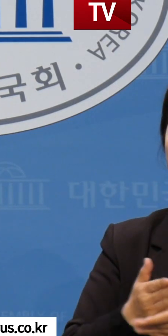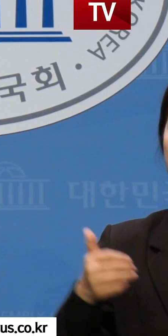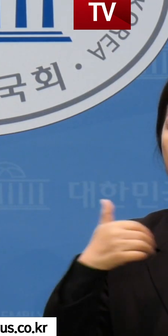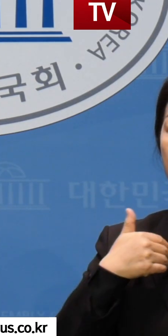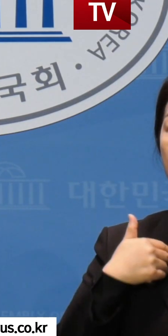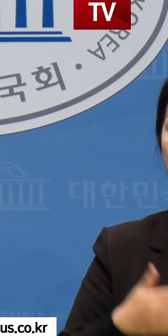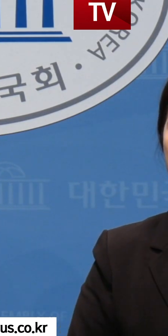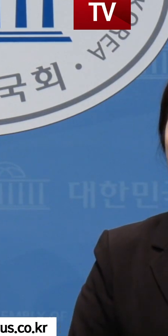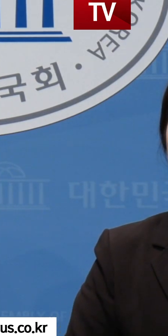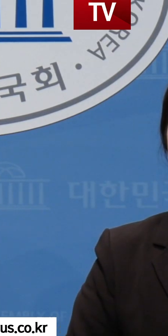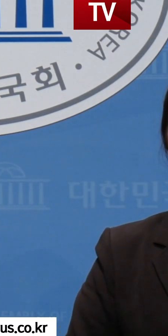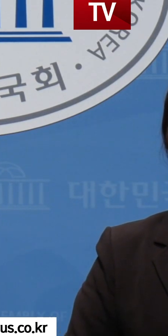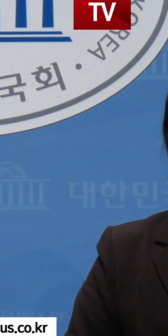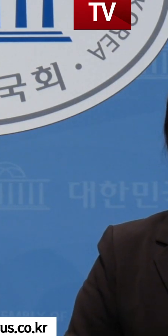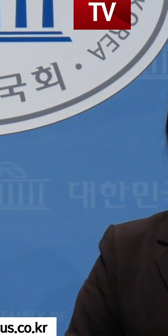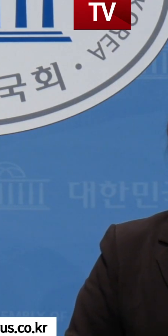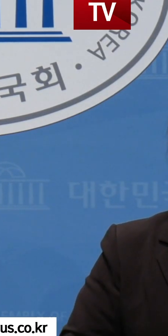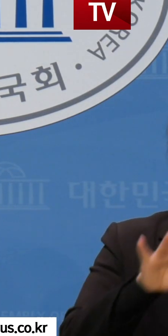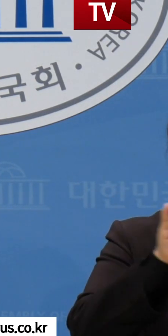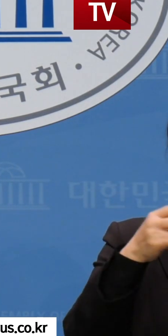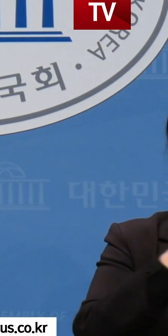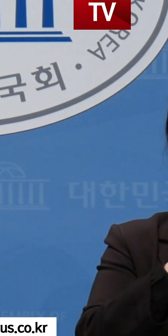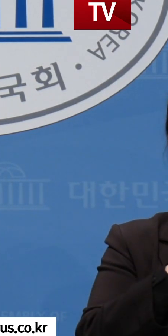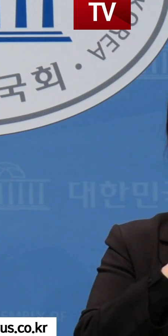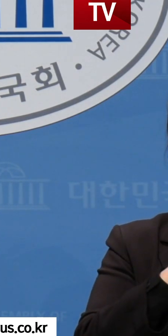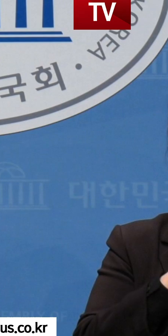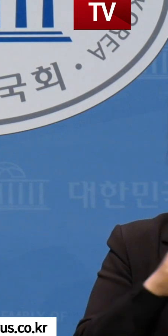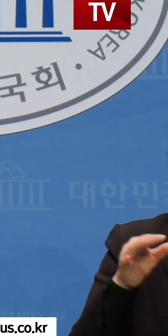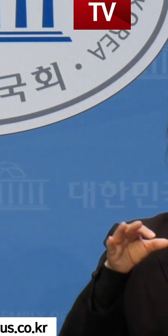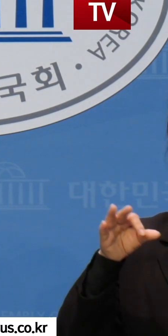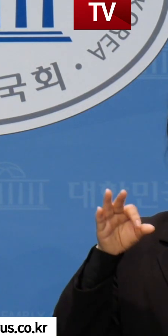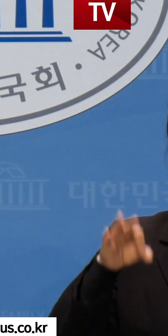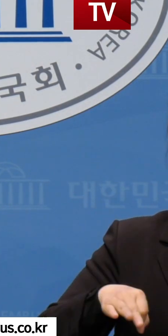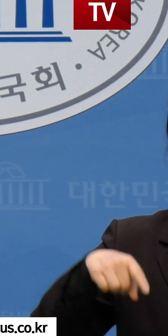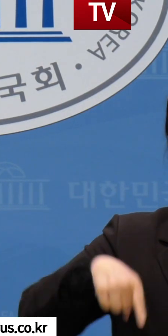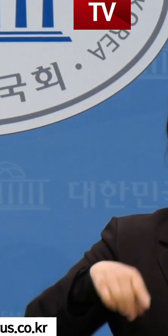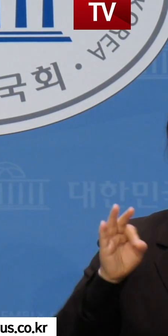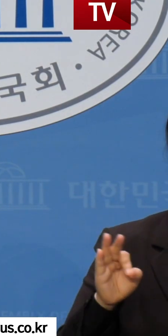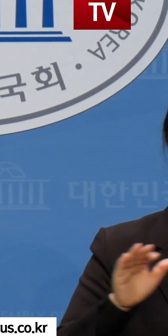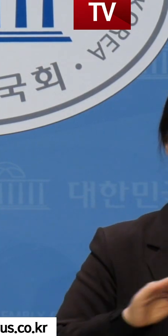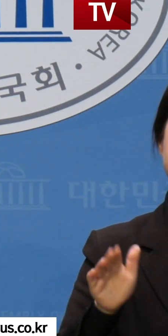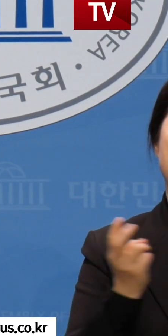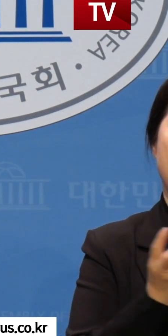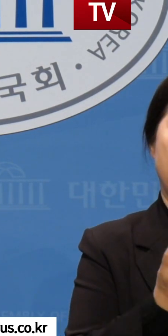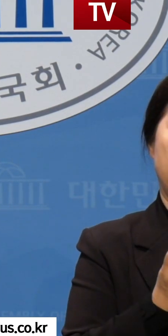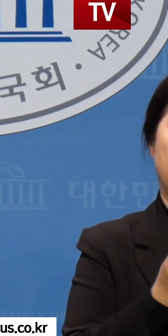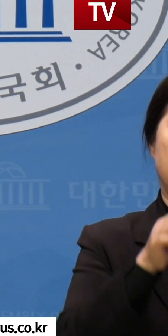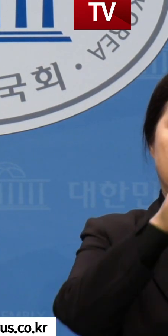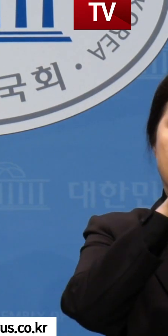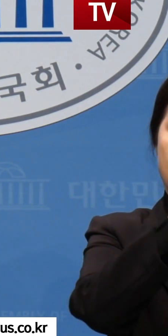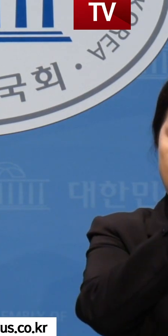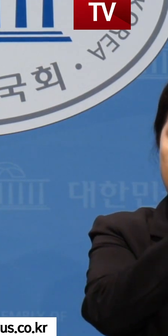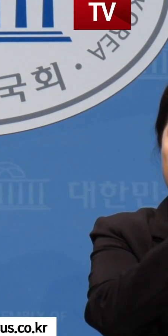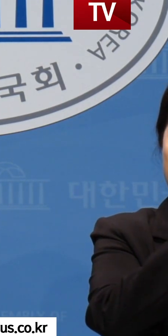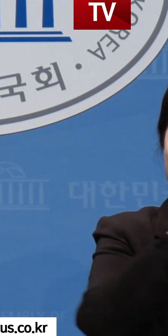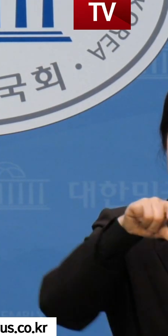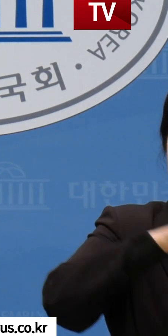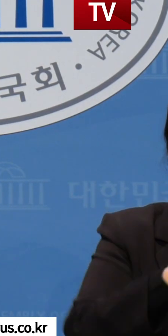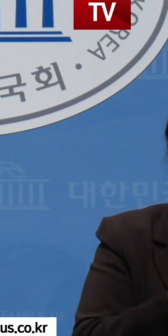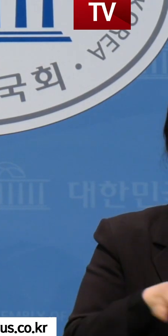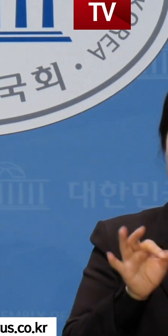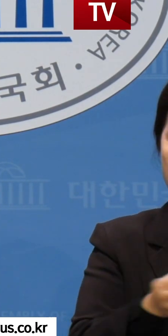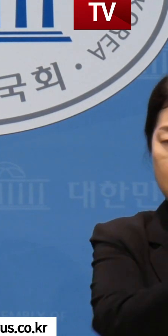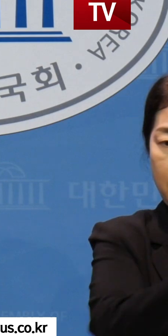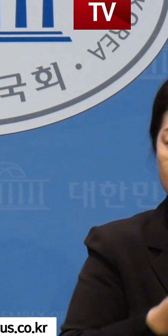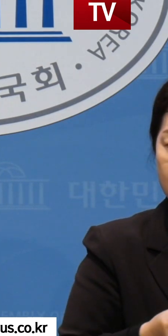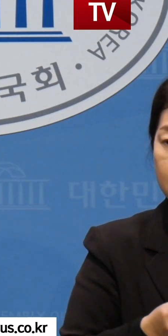됩니다. 부동산 PF 대책 방안은 다음과 같습니다. 첫째, 일정 규모 이상 금융권